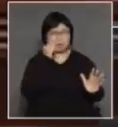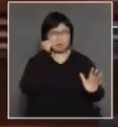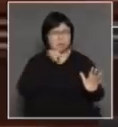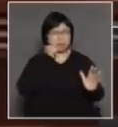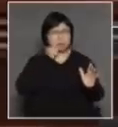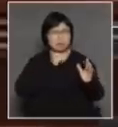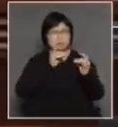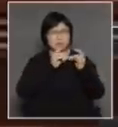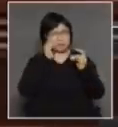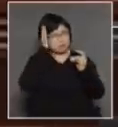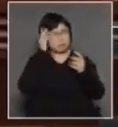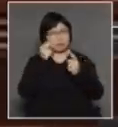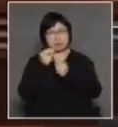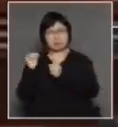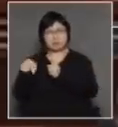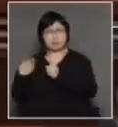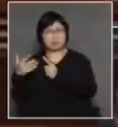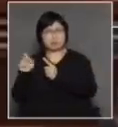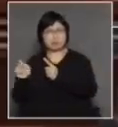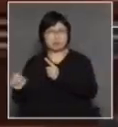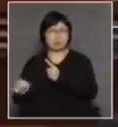位的 17.5%，